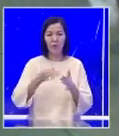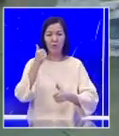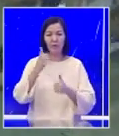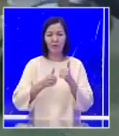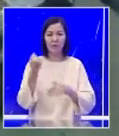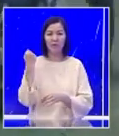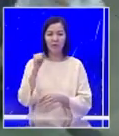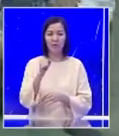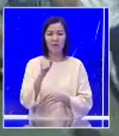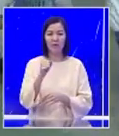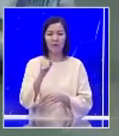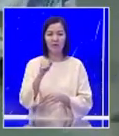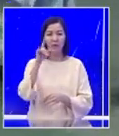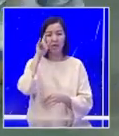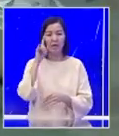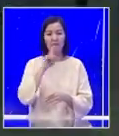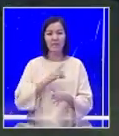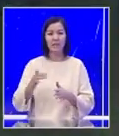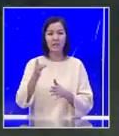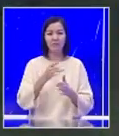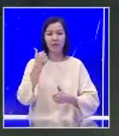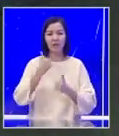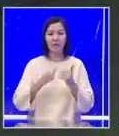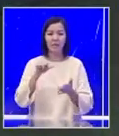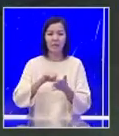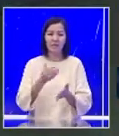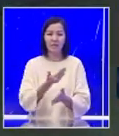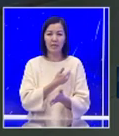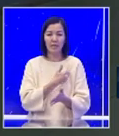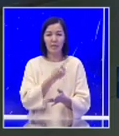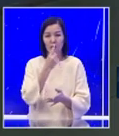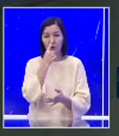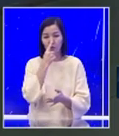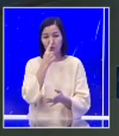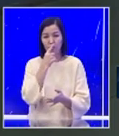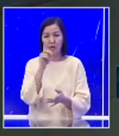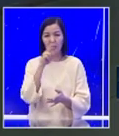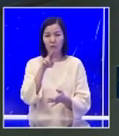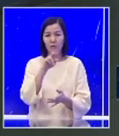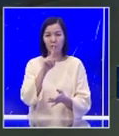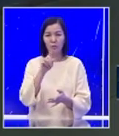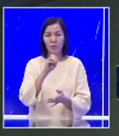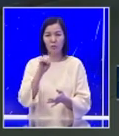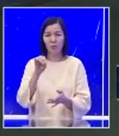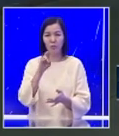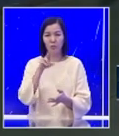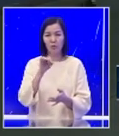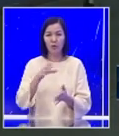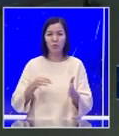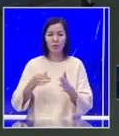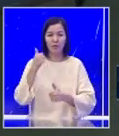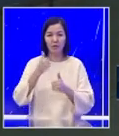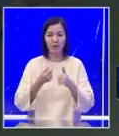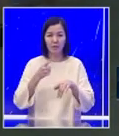жарыста жүлдегер болып, ел біріншілігіне жолдама алу. Мен жуырда дзюдодан бірінші орын алдым. Облыстық